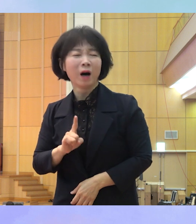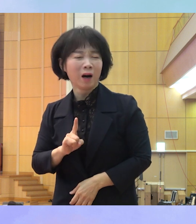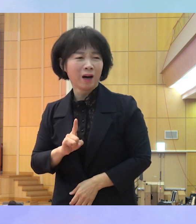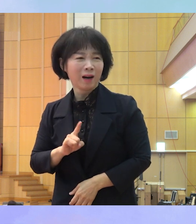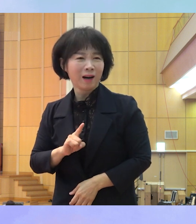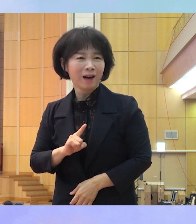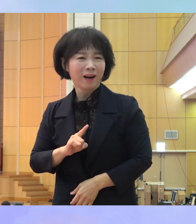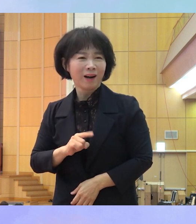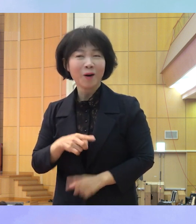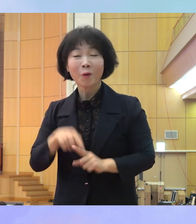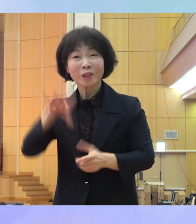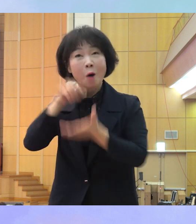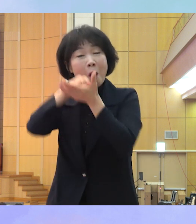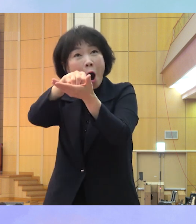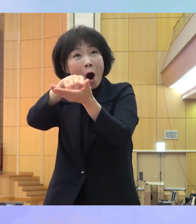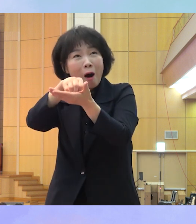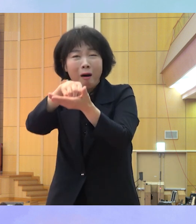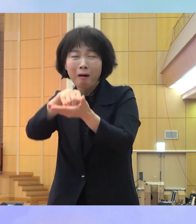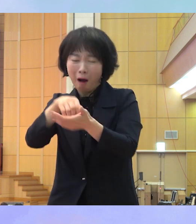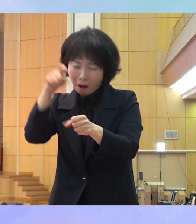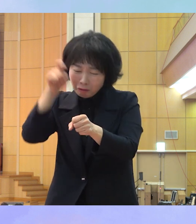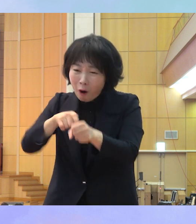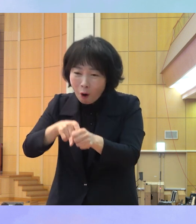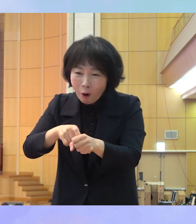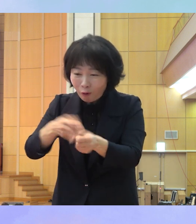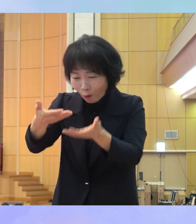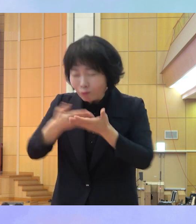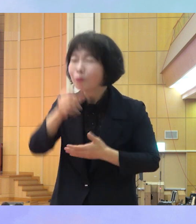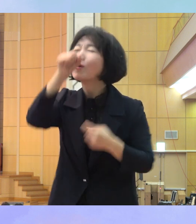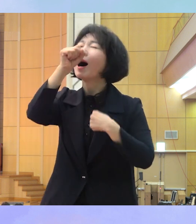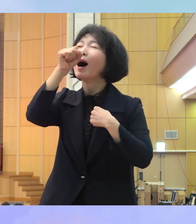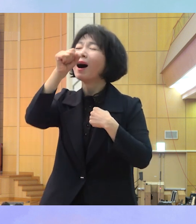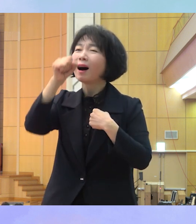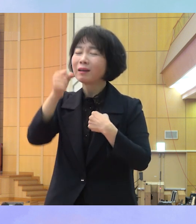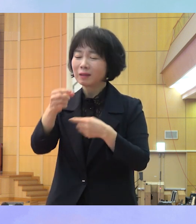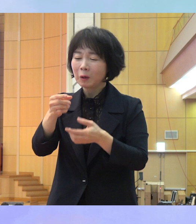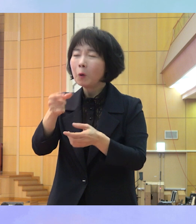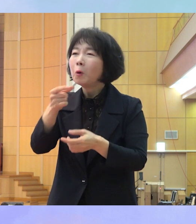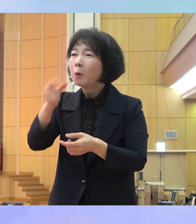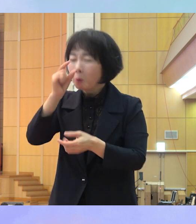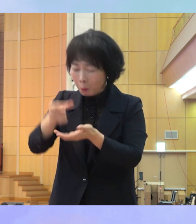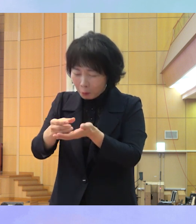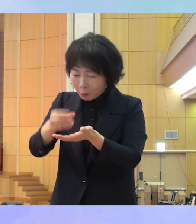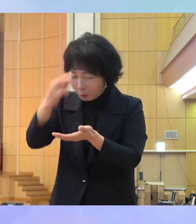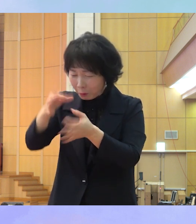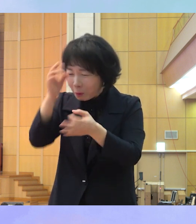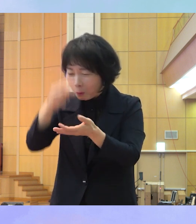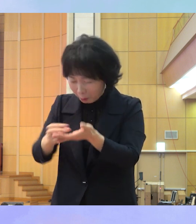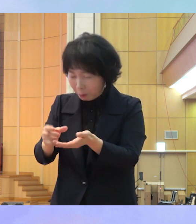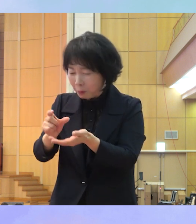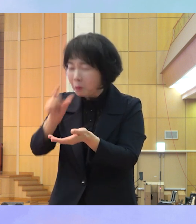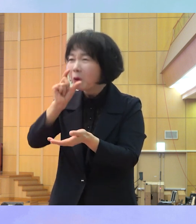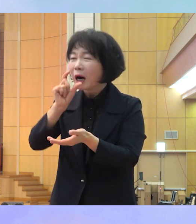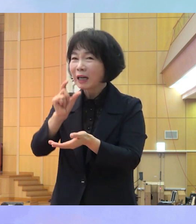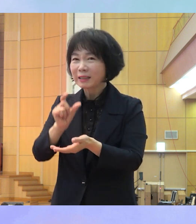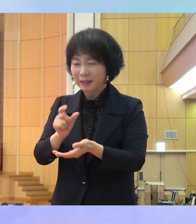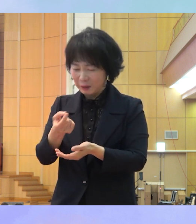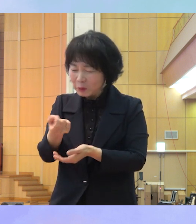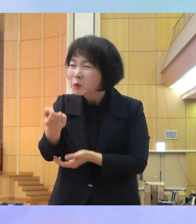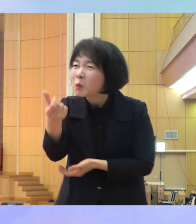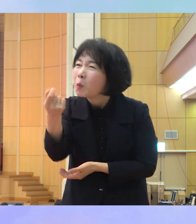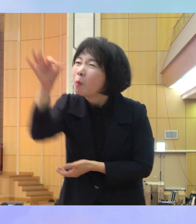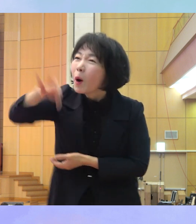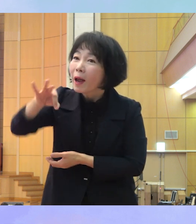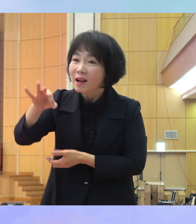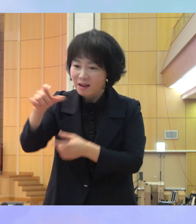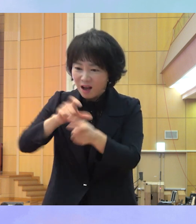그런데 목사님께 좀 말씀을 드려주십시오. 무슨 말씀을 드릴까요? 이왕 주는 거 떡